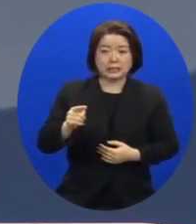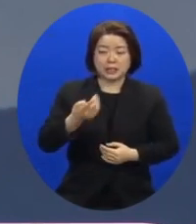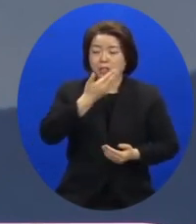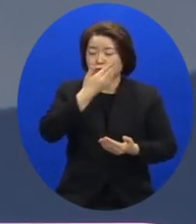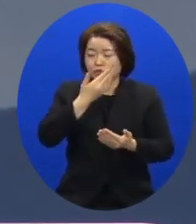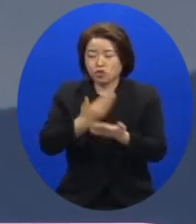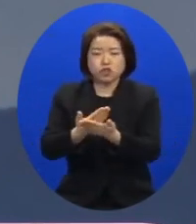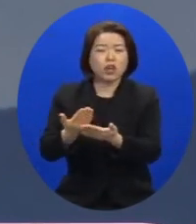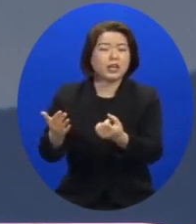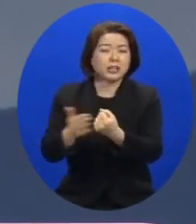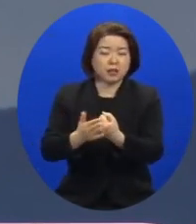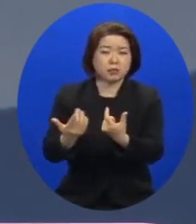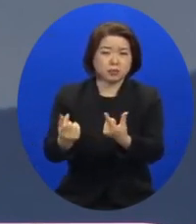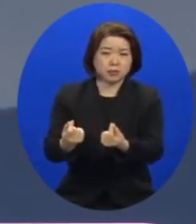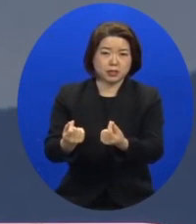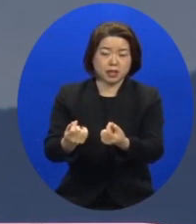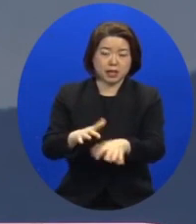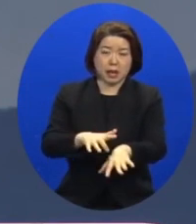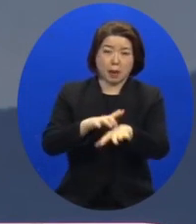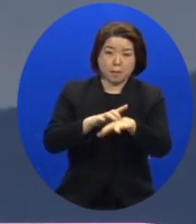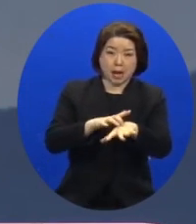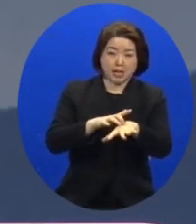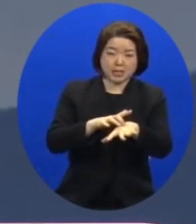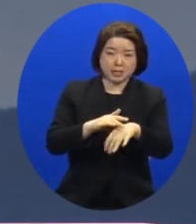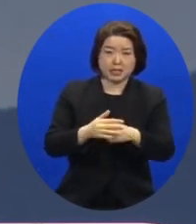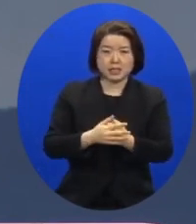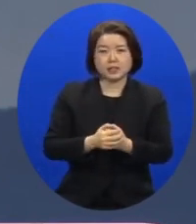중요한 거구나 마귀가